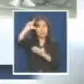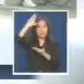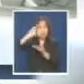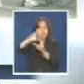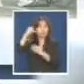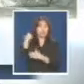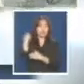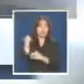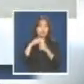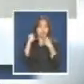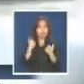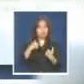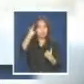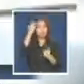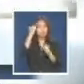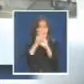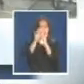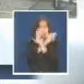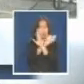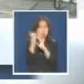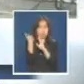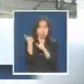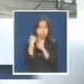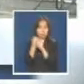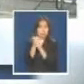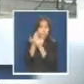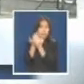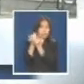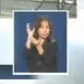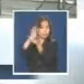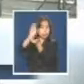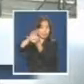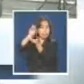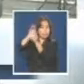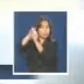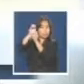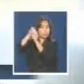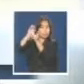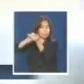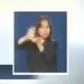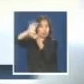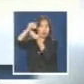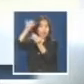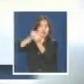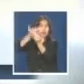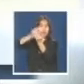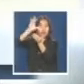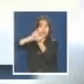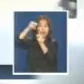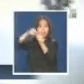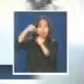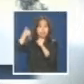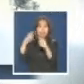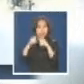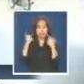ครับเพราะว่าในช่วงก่อนหน้านี้เราได้มีการเก็บเงินสะสมเข้าไว้แต่ว่าลำพังกองทุนน้ำมันนั้นคงจะรับมือได้ถึงประมาณเพีย